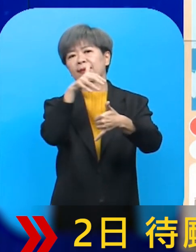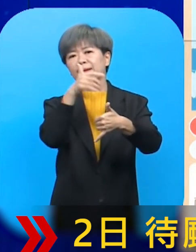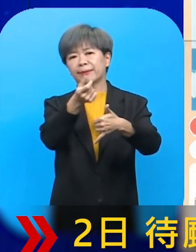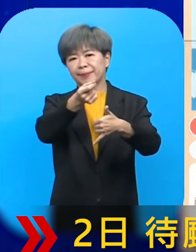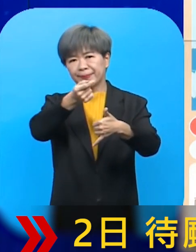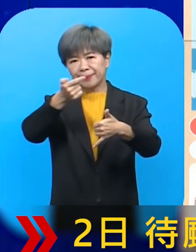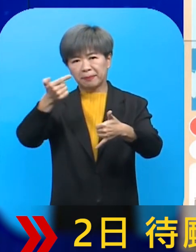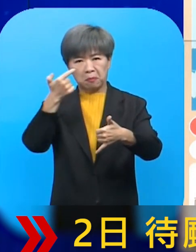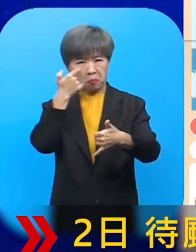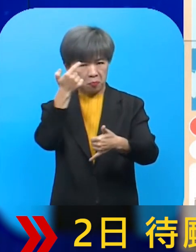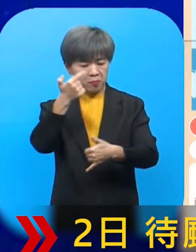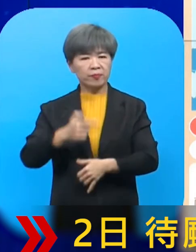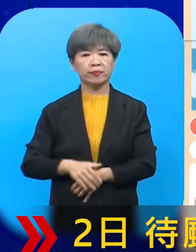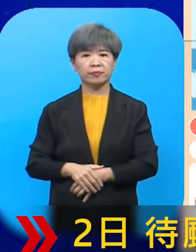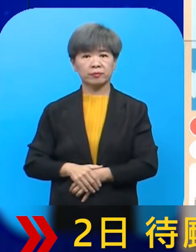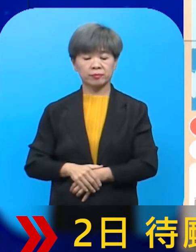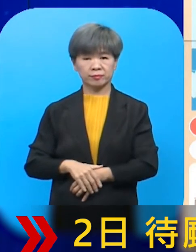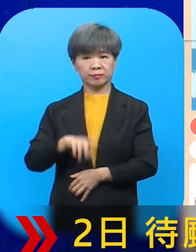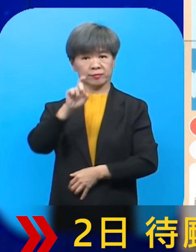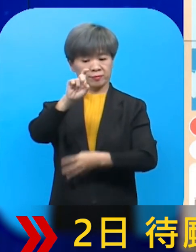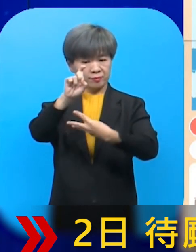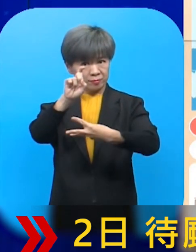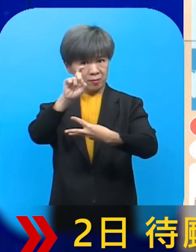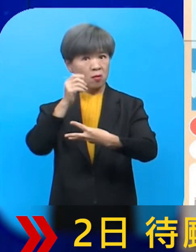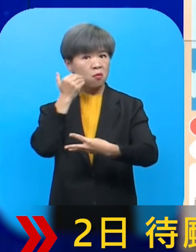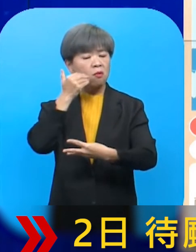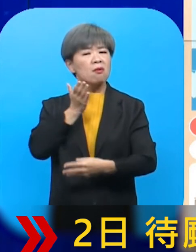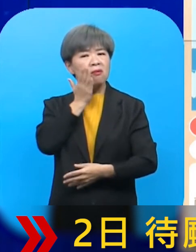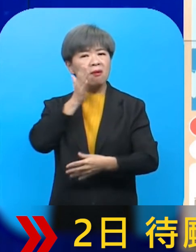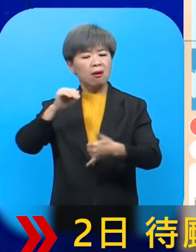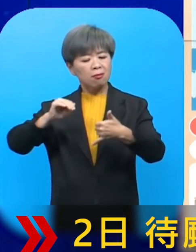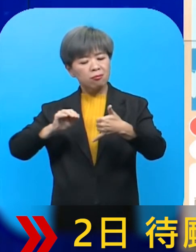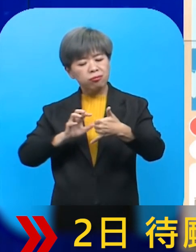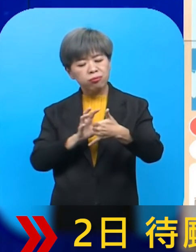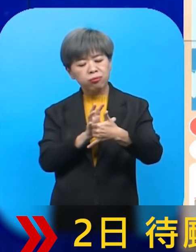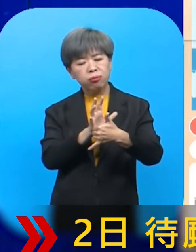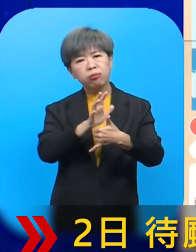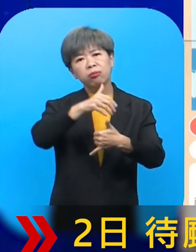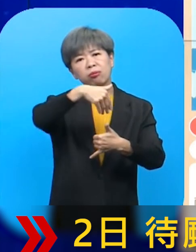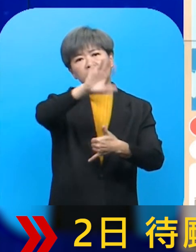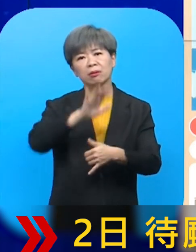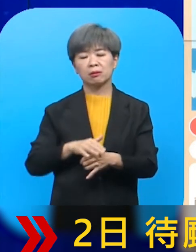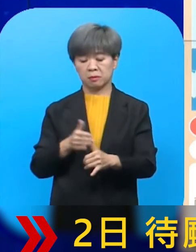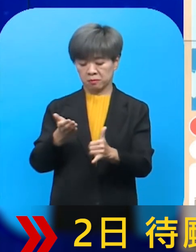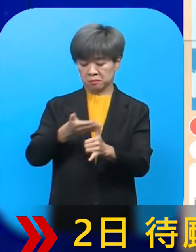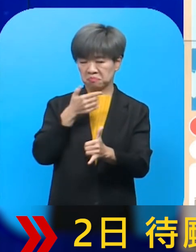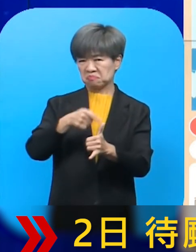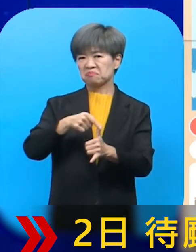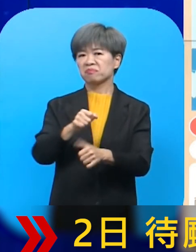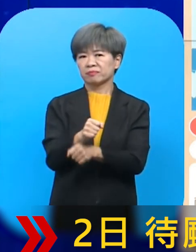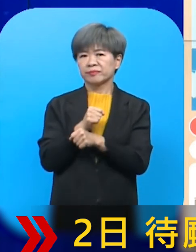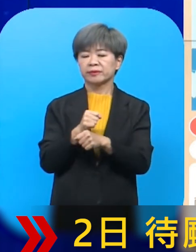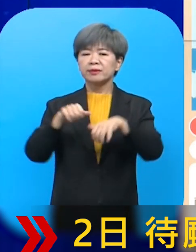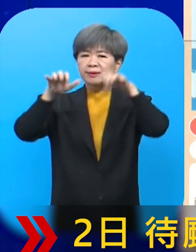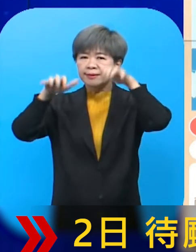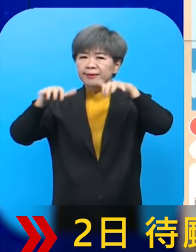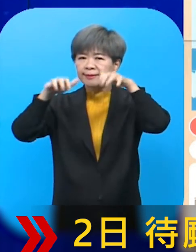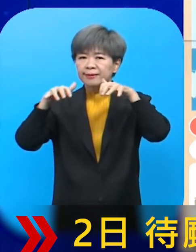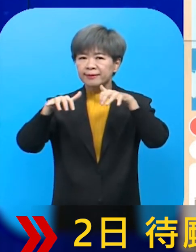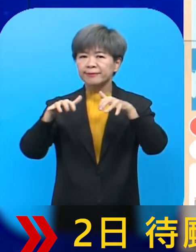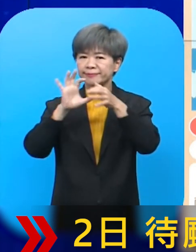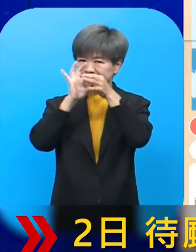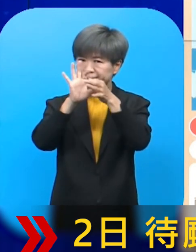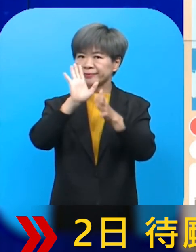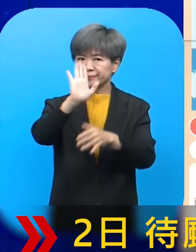比较明显起来。三号之后，台风如果顺利的逐渐远离之后，到时候北台湾还是要留意一些有局部大雨或豪雨发